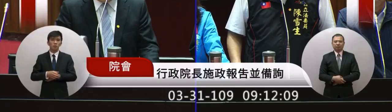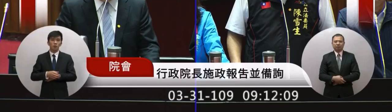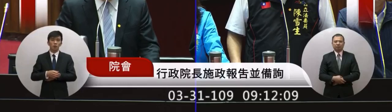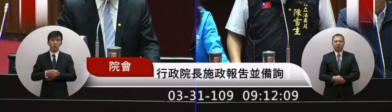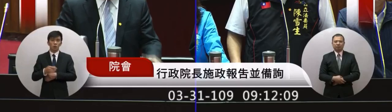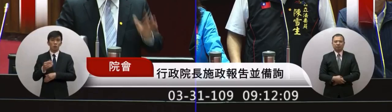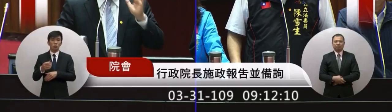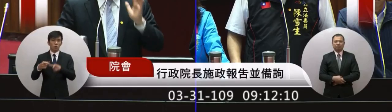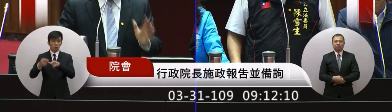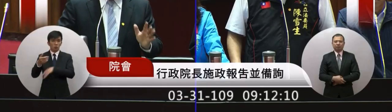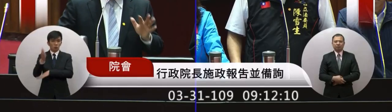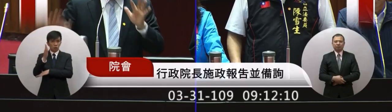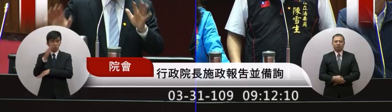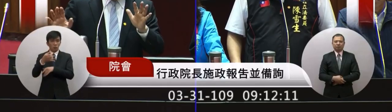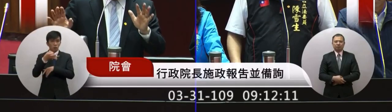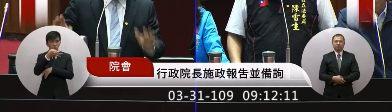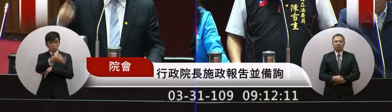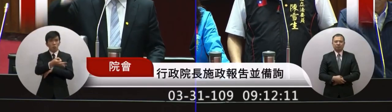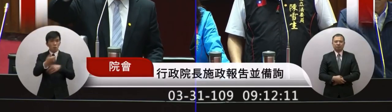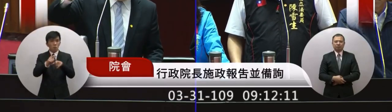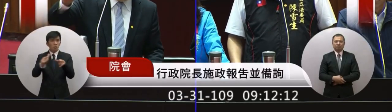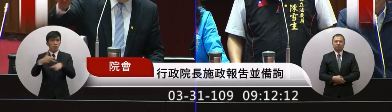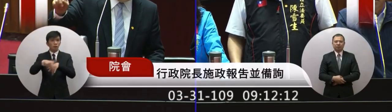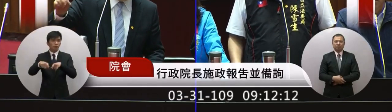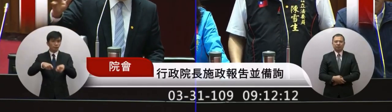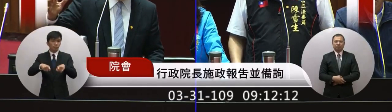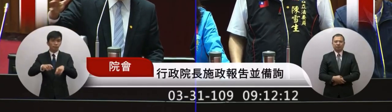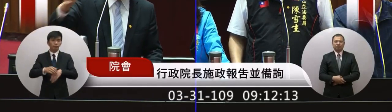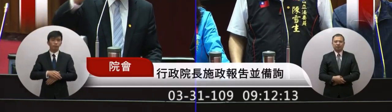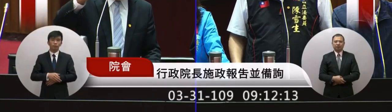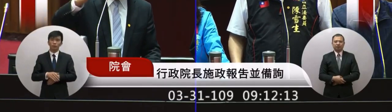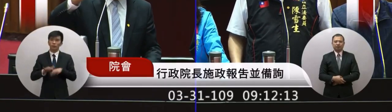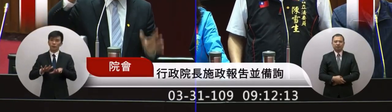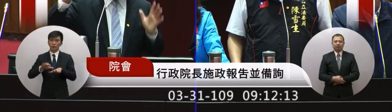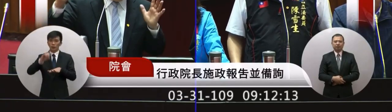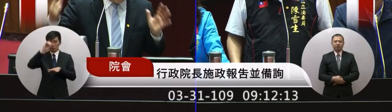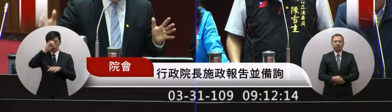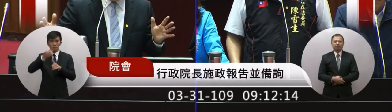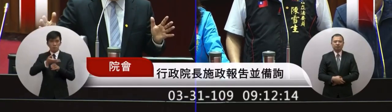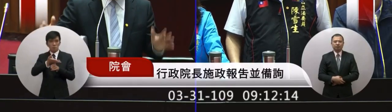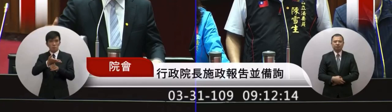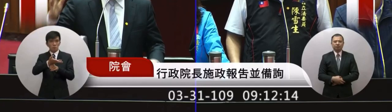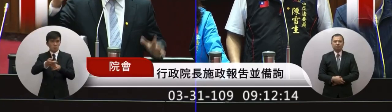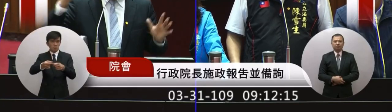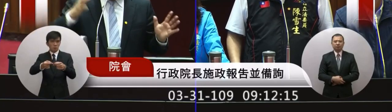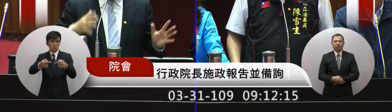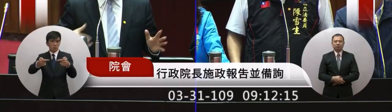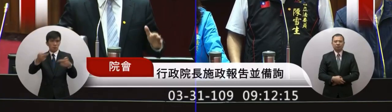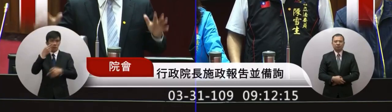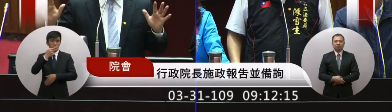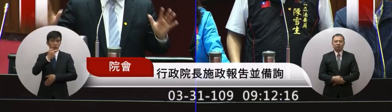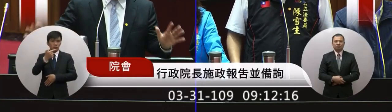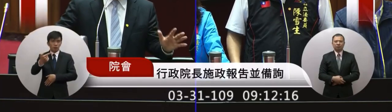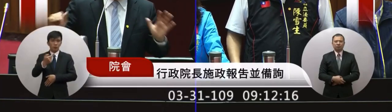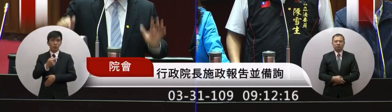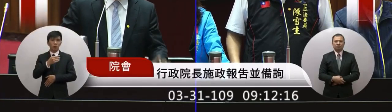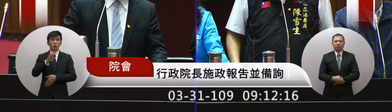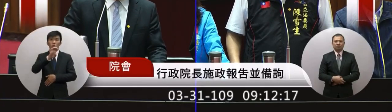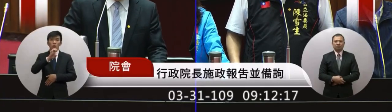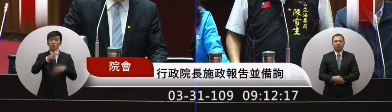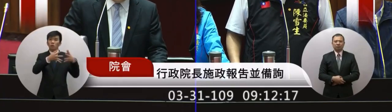出等等。那现在因为疫情继续发展，而且险峻，连欧美都大大